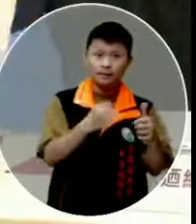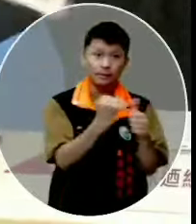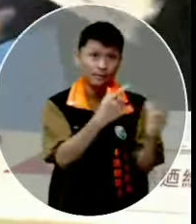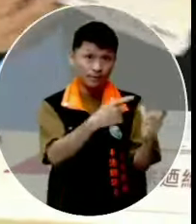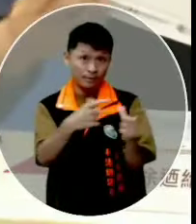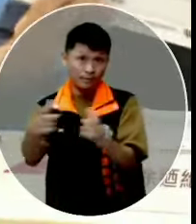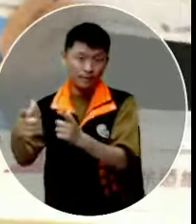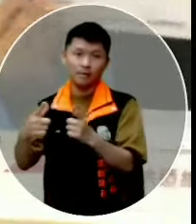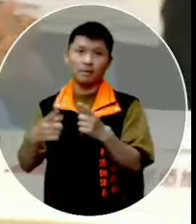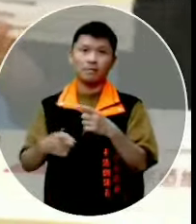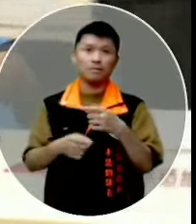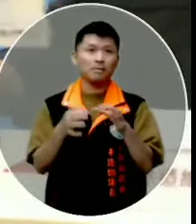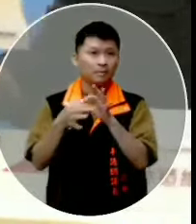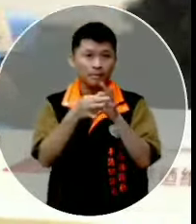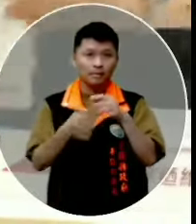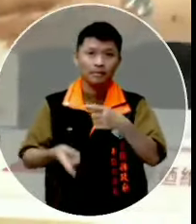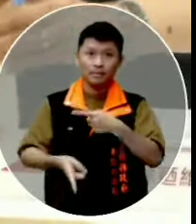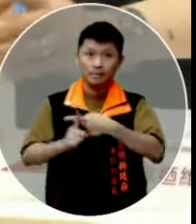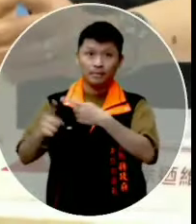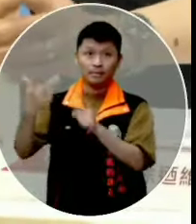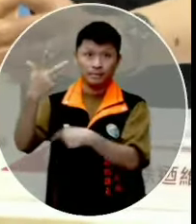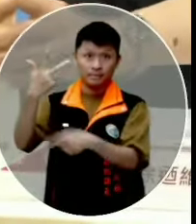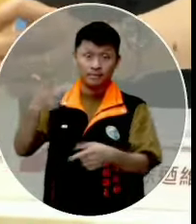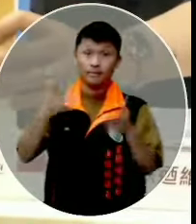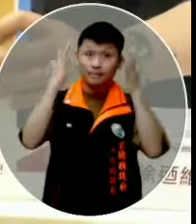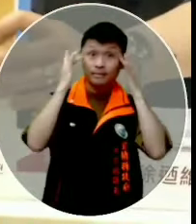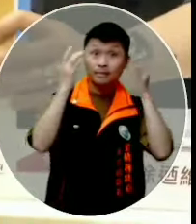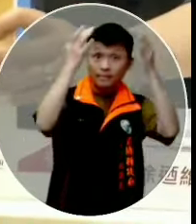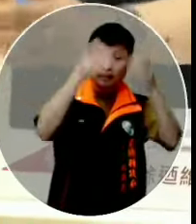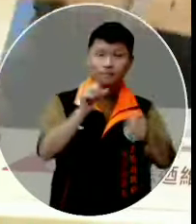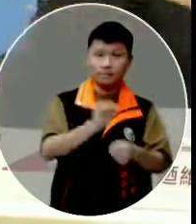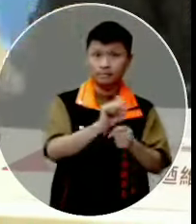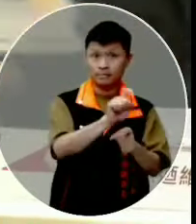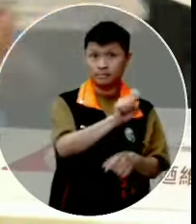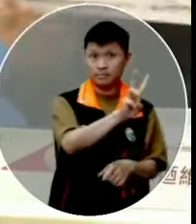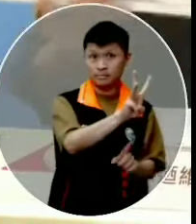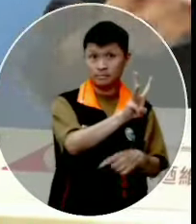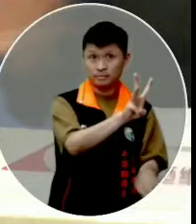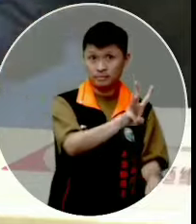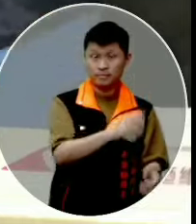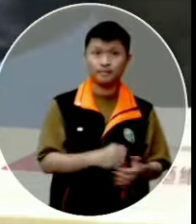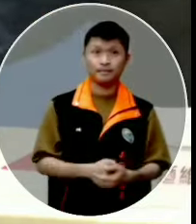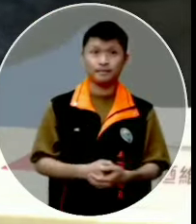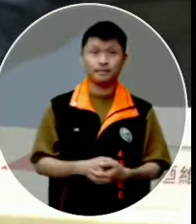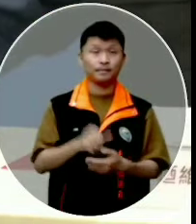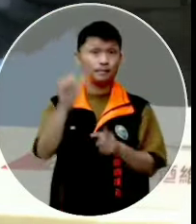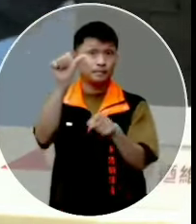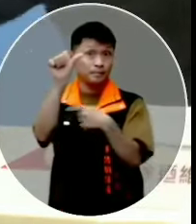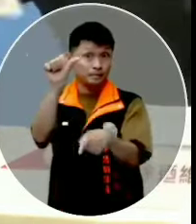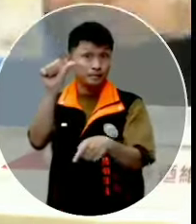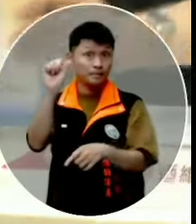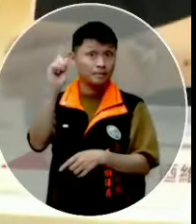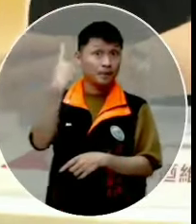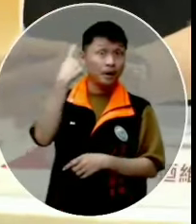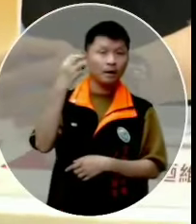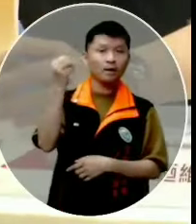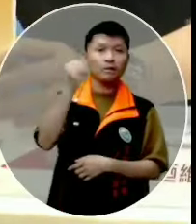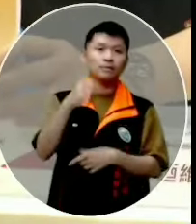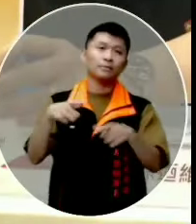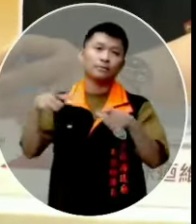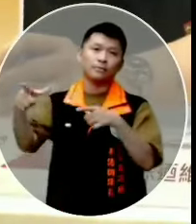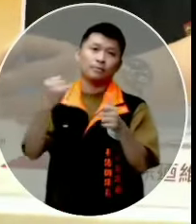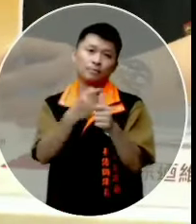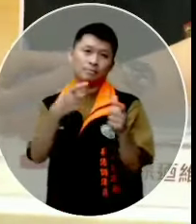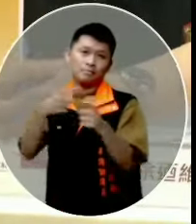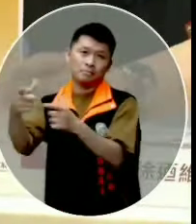增7人，那南澳乡今天新增13人确诊，其中5人呢是金眼喜宴案